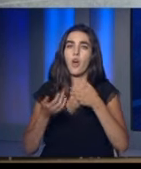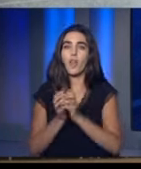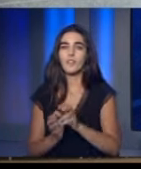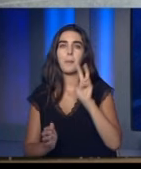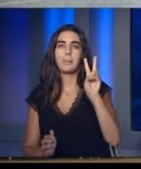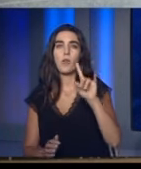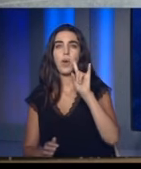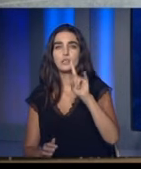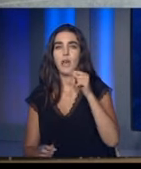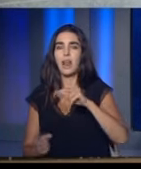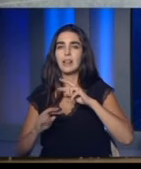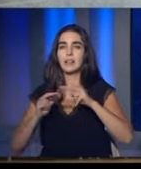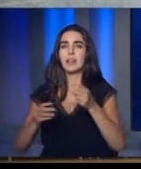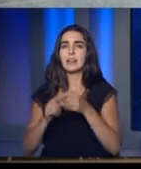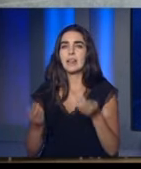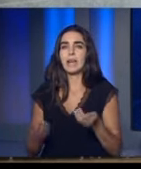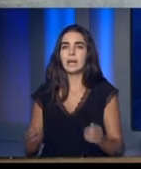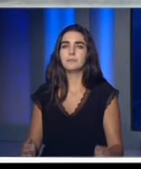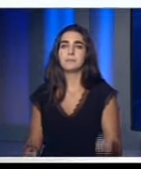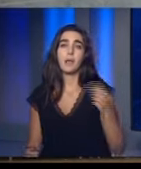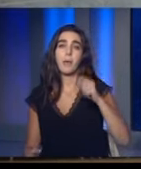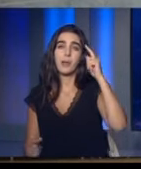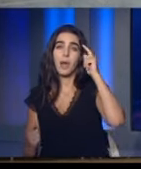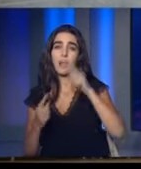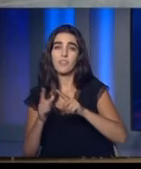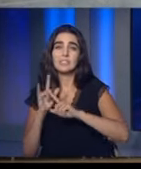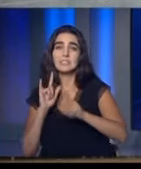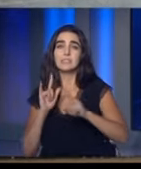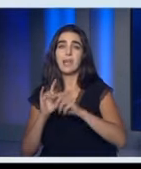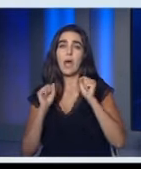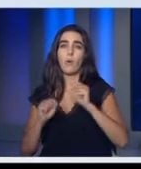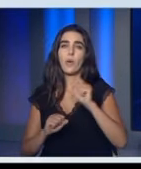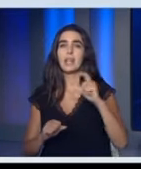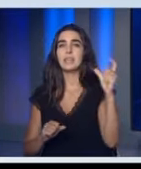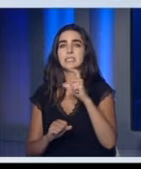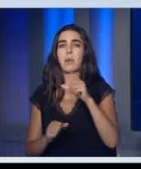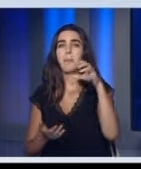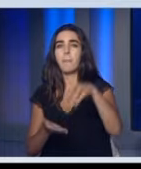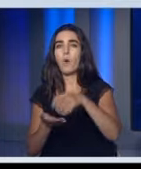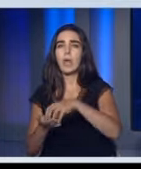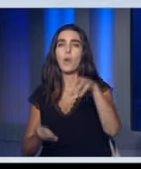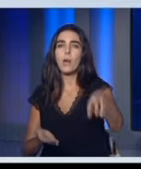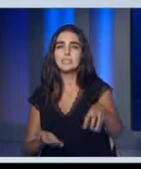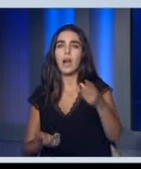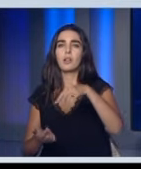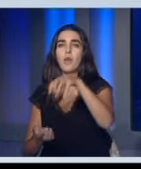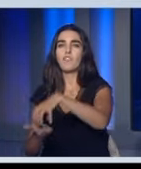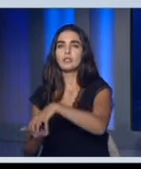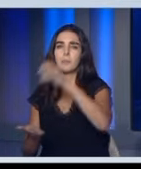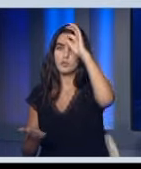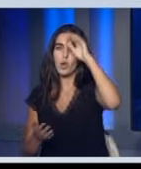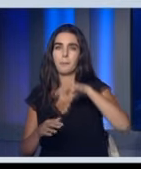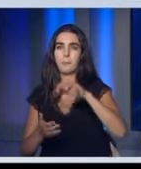نفح، ومقر فوج المدفعية التابع للفرقة 210 في ثكنة ياردن. كما استهدف مجاهدو المقاومة